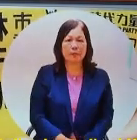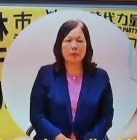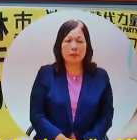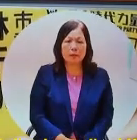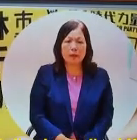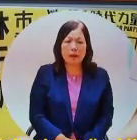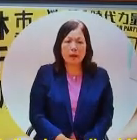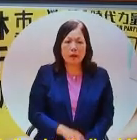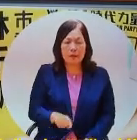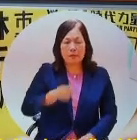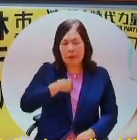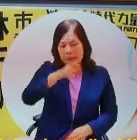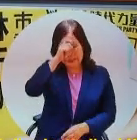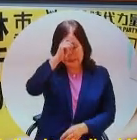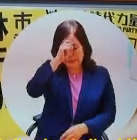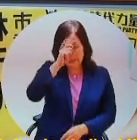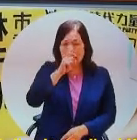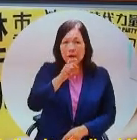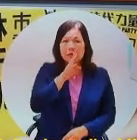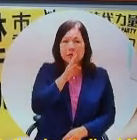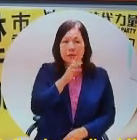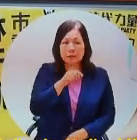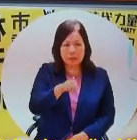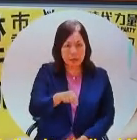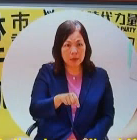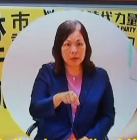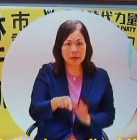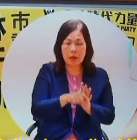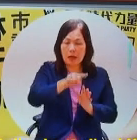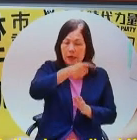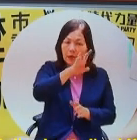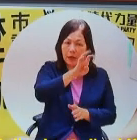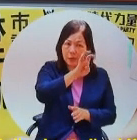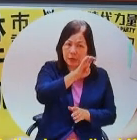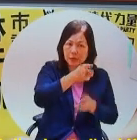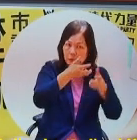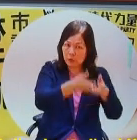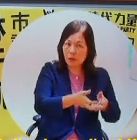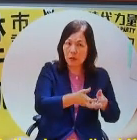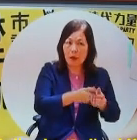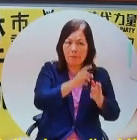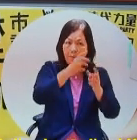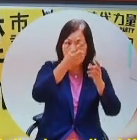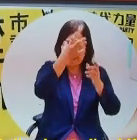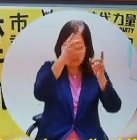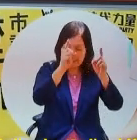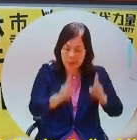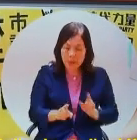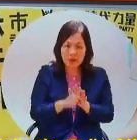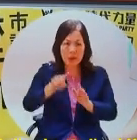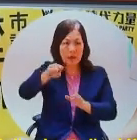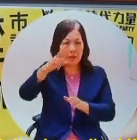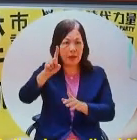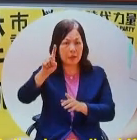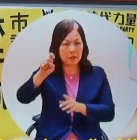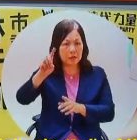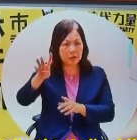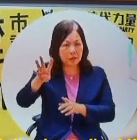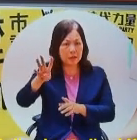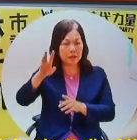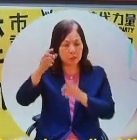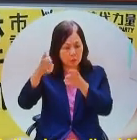们的要求并不是要你从这个144吨价格直接降到114吨，我们请